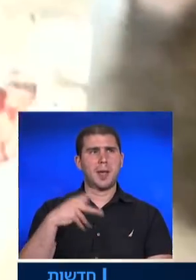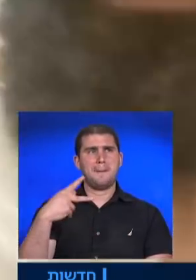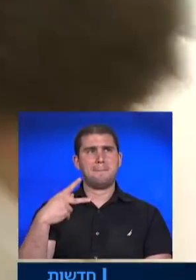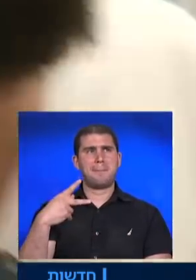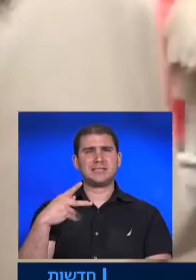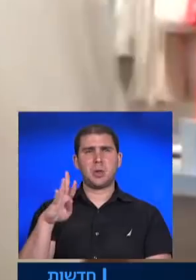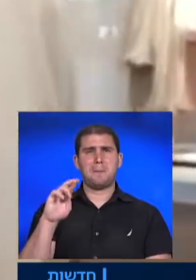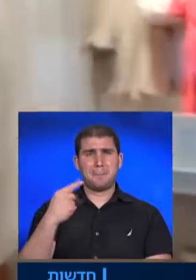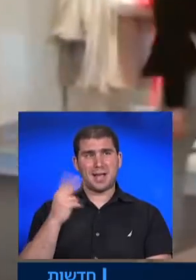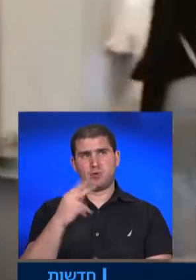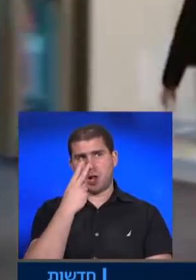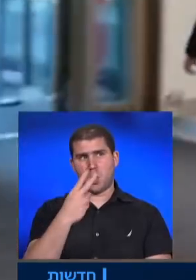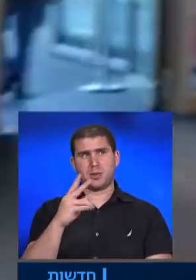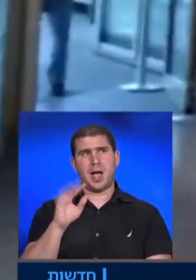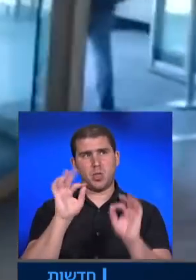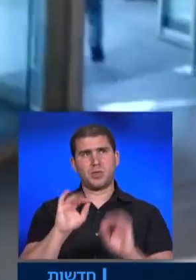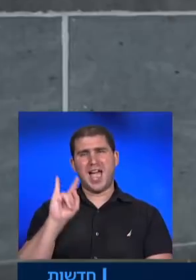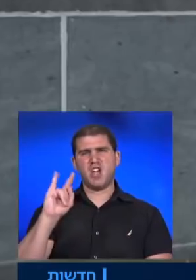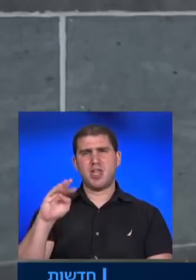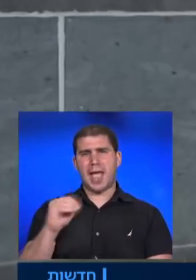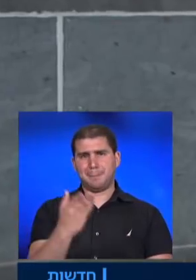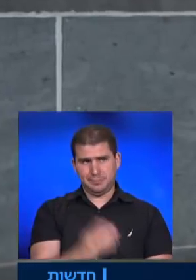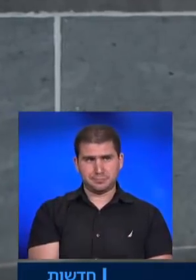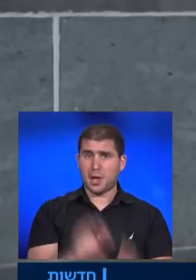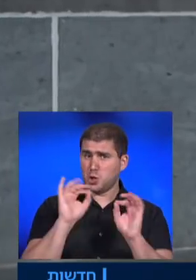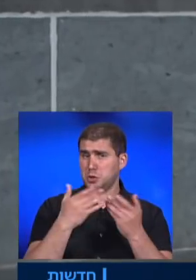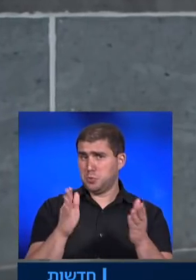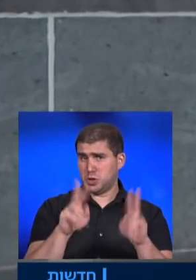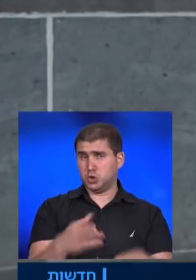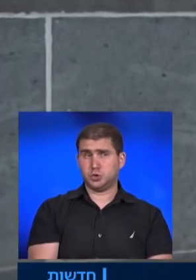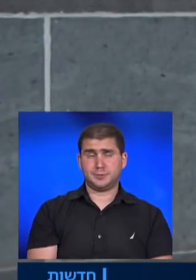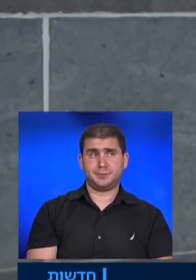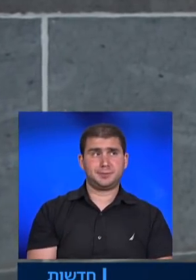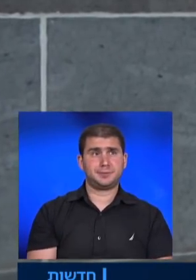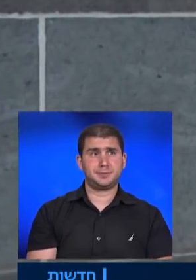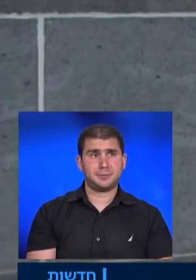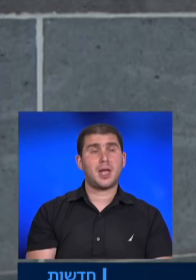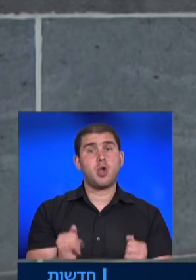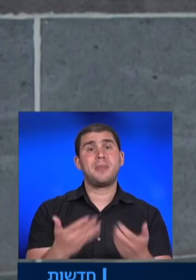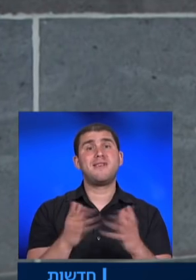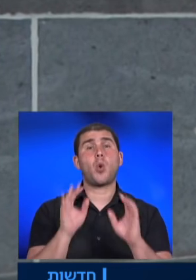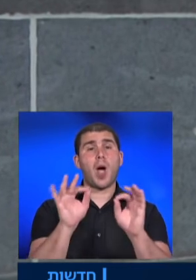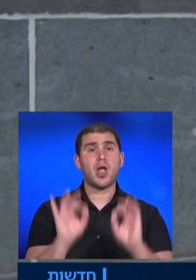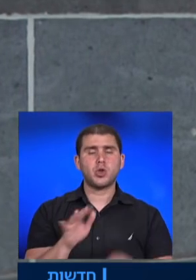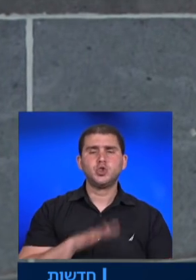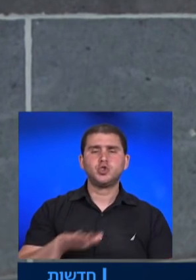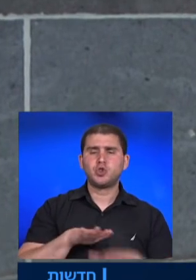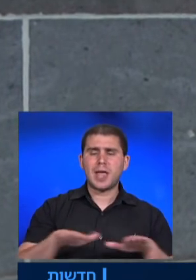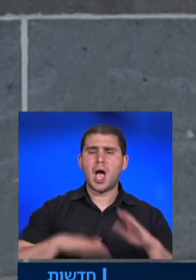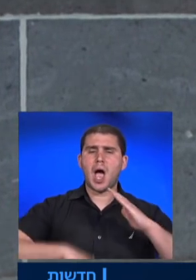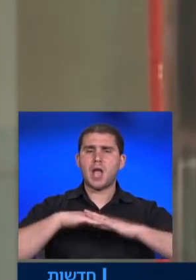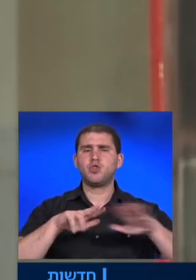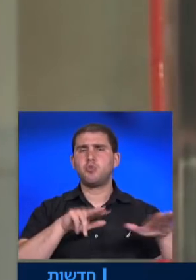לראות H&M, חנויות פתוחות. היום נפתחו חנויות ששטחן עד 800 מטרים רבועים